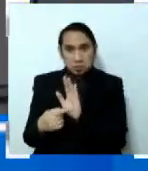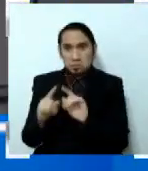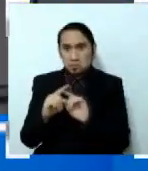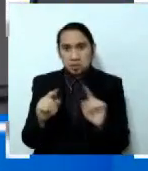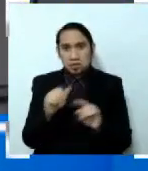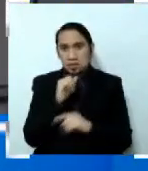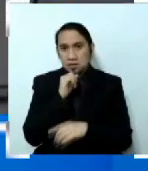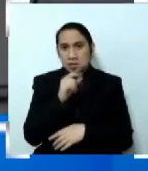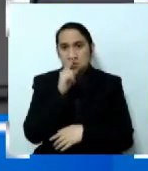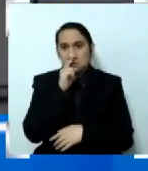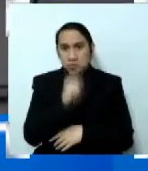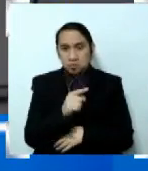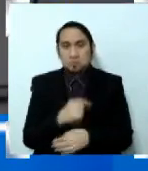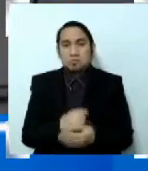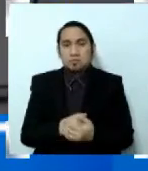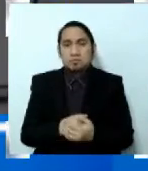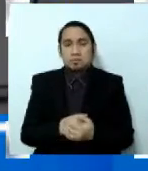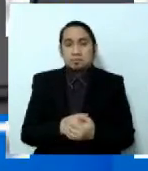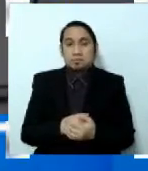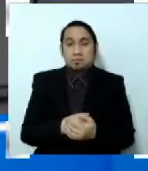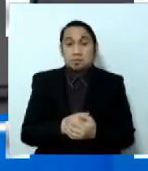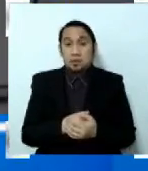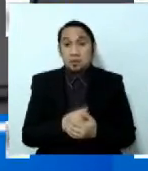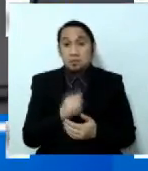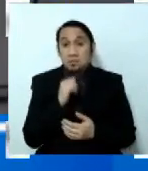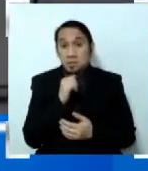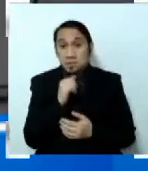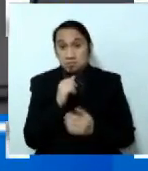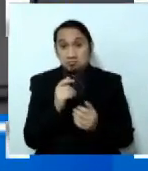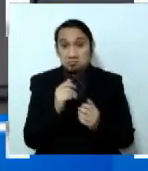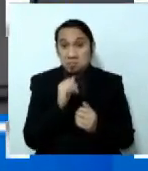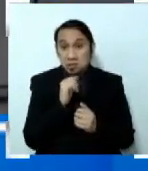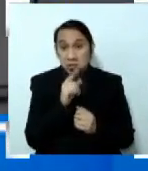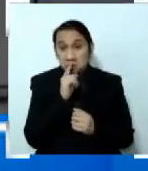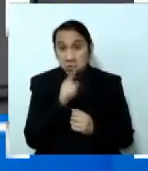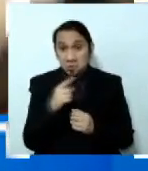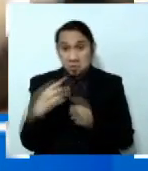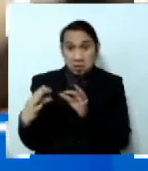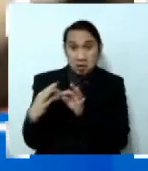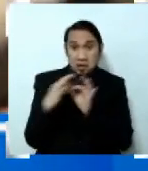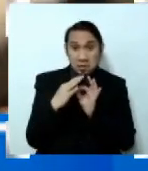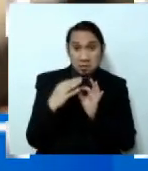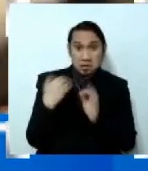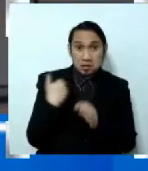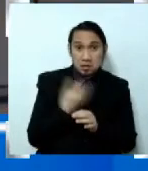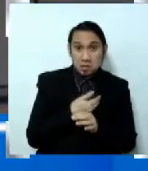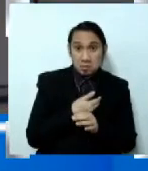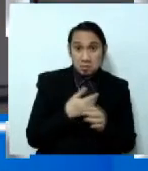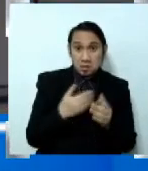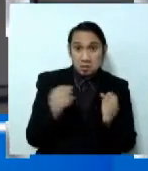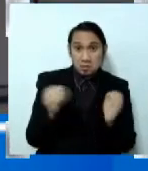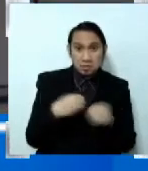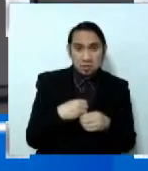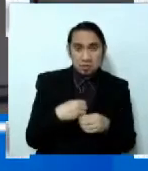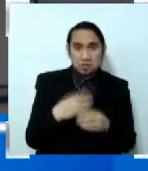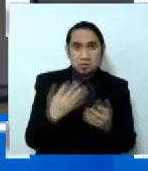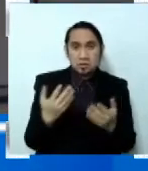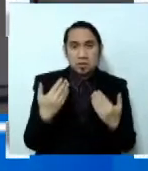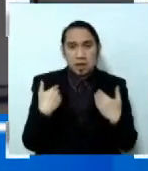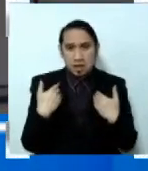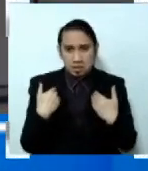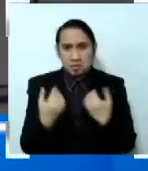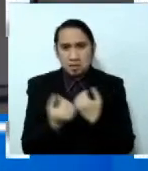yung claim niya na konektado siya sa office ng Hero Laboratories. Meron pong security features